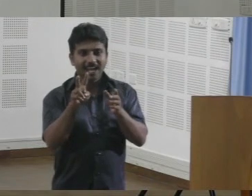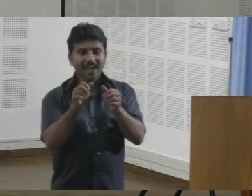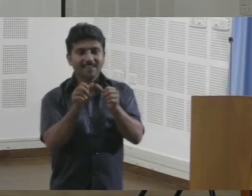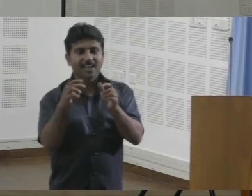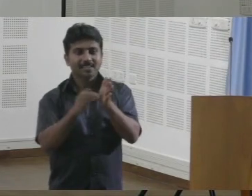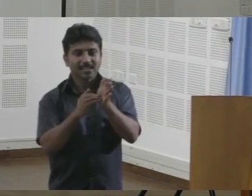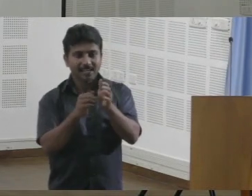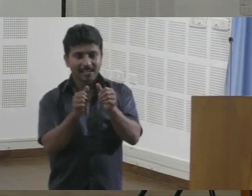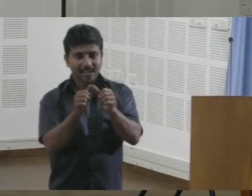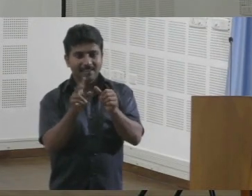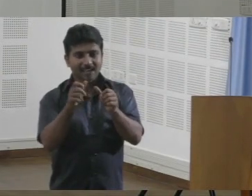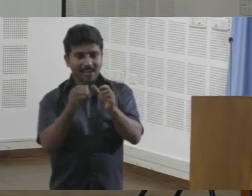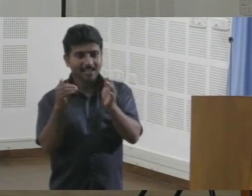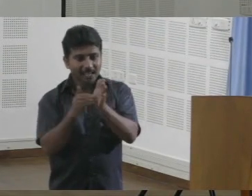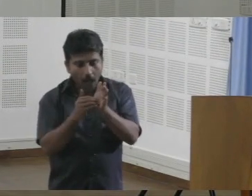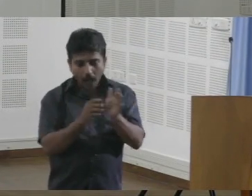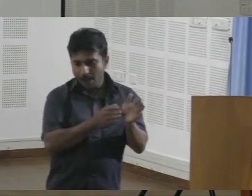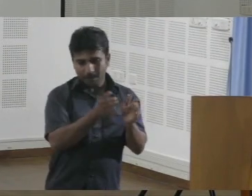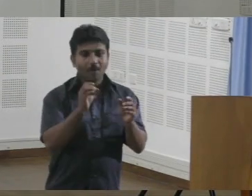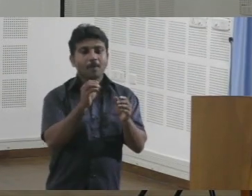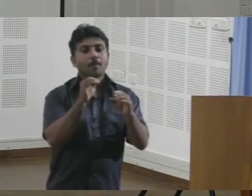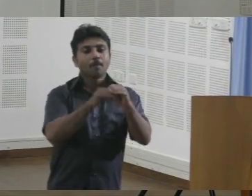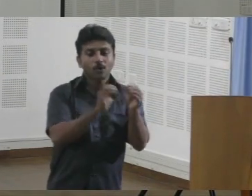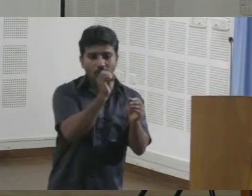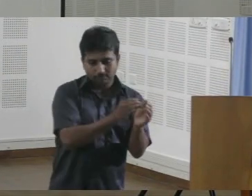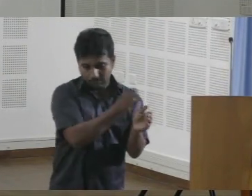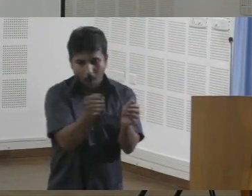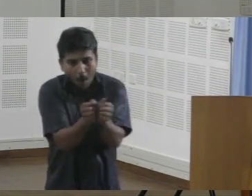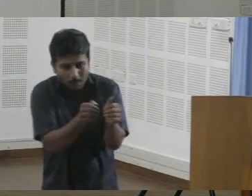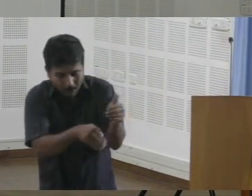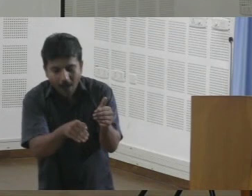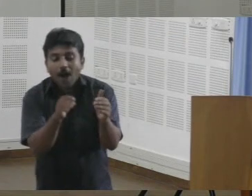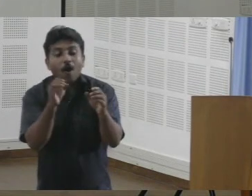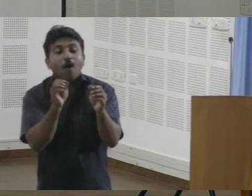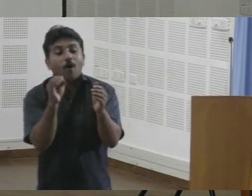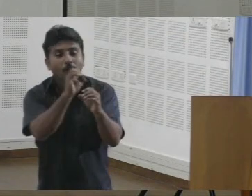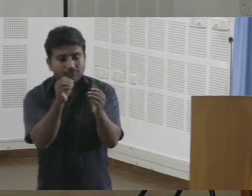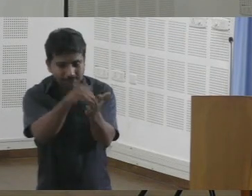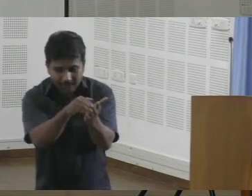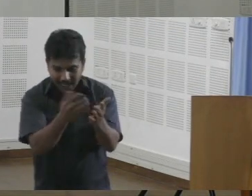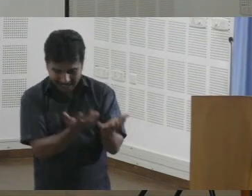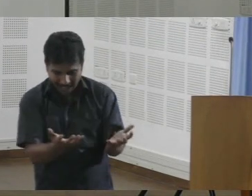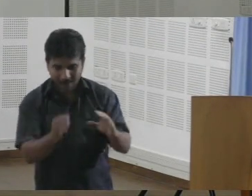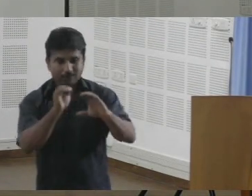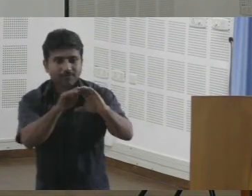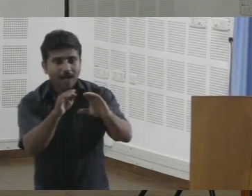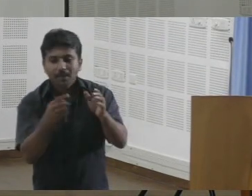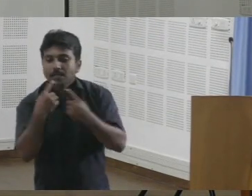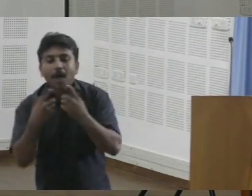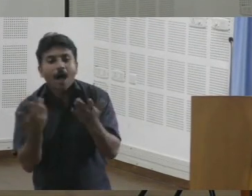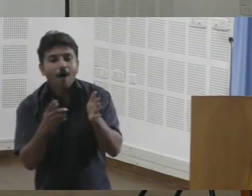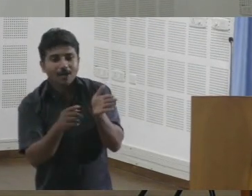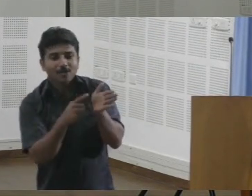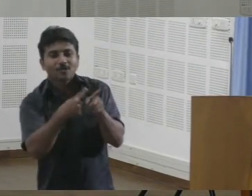അവൻ ഒത്തിരി കണക്റ്റഡായി ഈ ഒരു സ്കില്ലിൻ്റെ കൂടെ തന്നെ. അവൻ ശരിക്കും ഒരു മീനിങ് ഫുൾ ആക്ടിവിറ്റി ചെയ്യാൻ